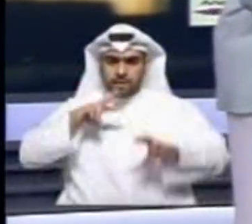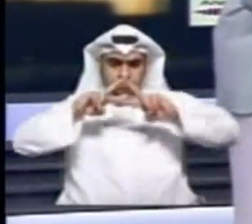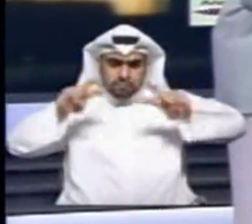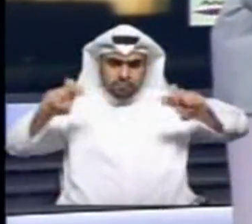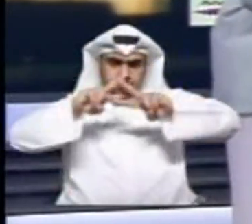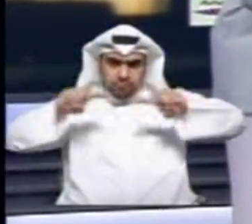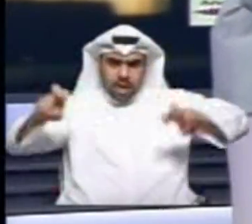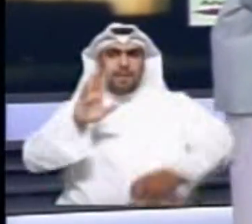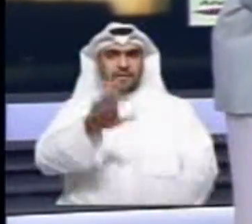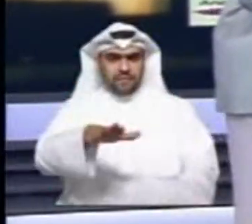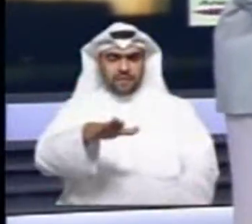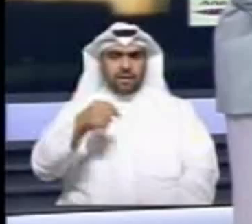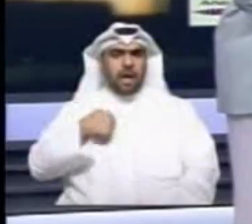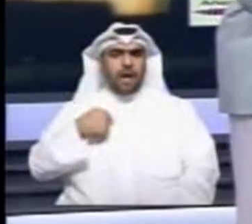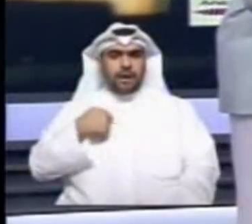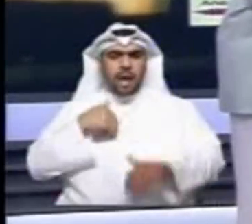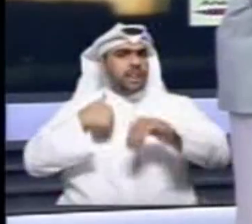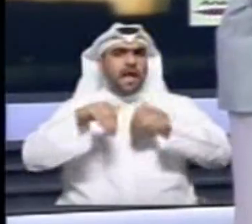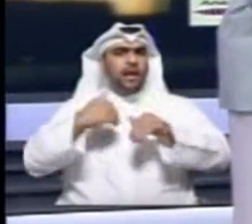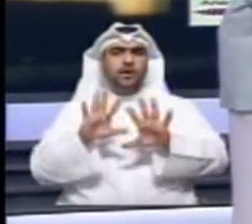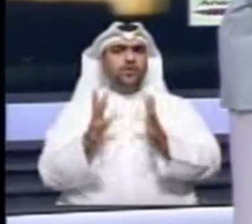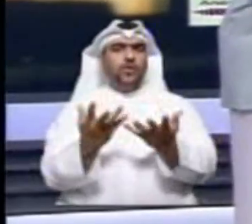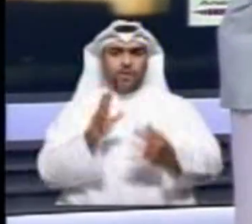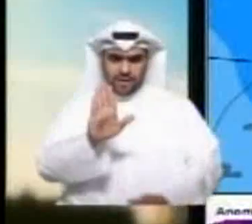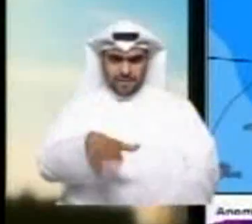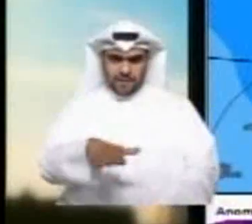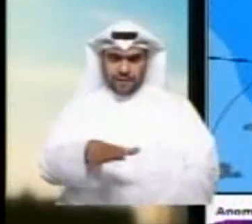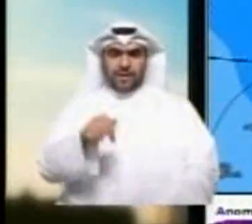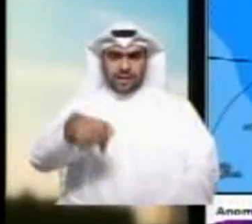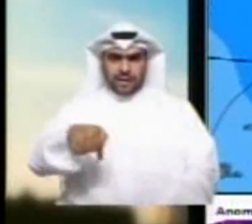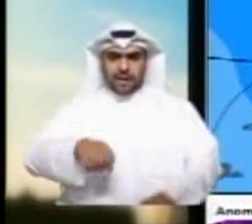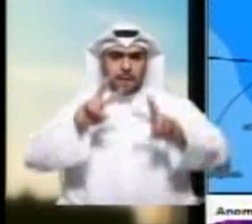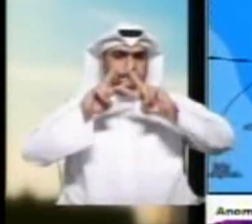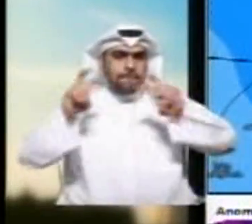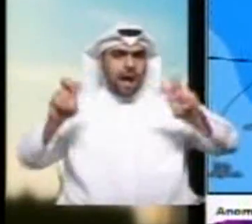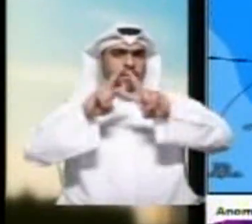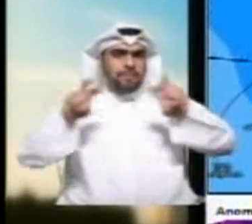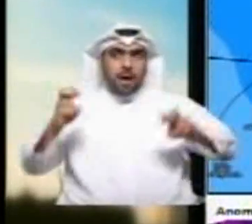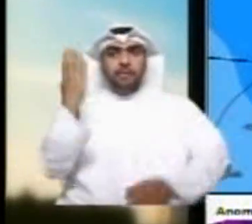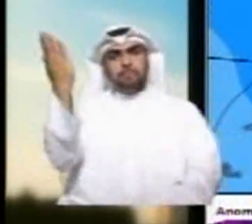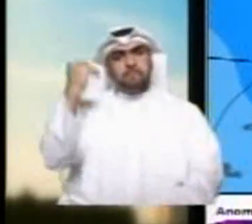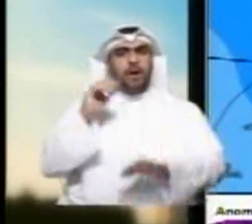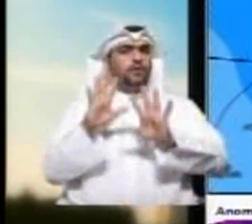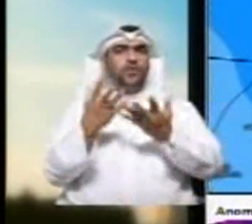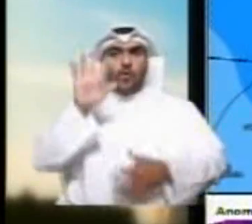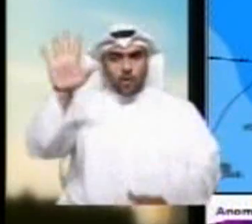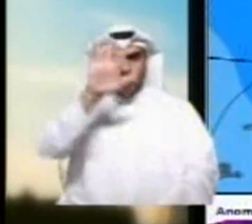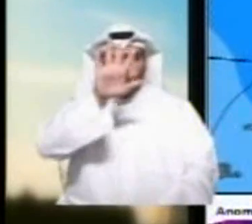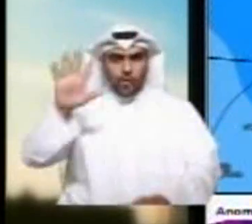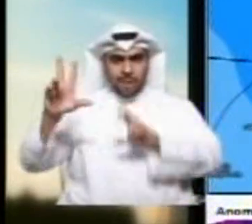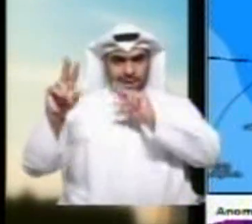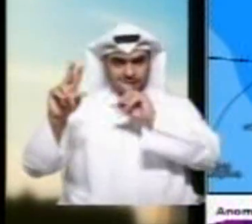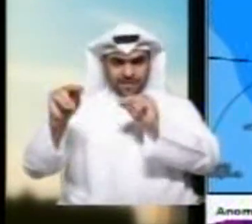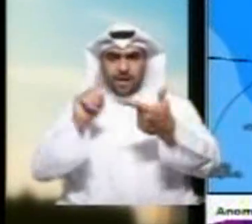أمريكي وعندنا نموذج أوروبي. نعم. حاليا احنا قدامنا الحين سلايد بالنسبة لتوقع شهر أبريل. راح نشوف أن في عندنا فعلا اللون